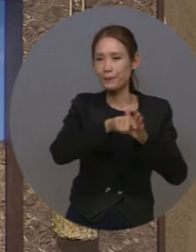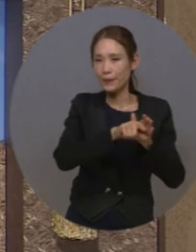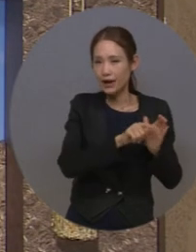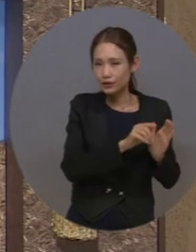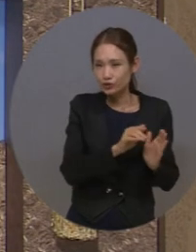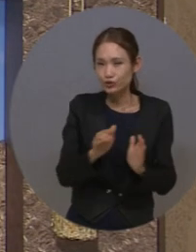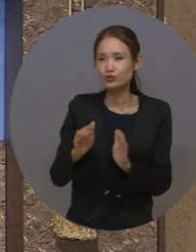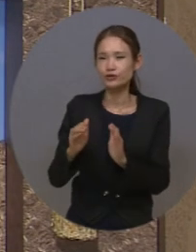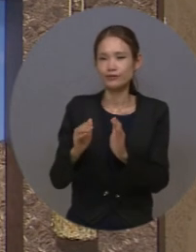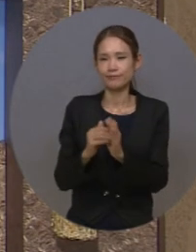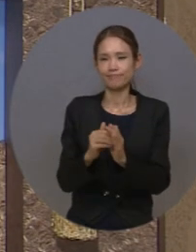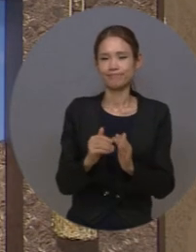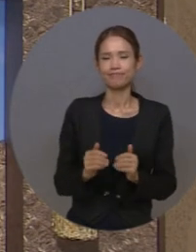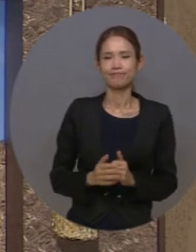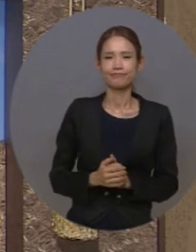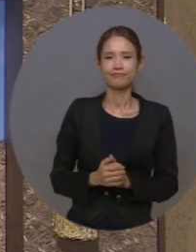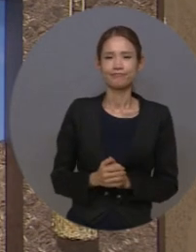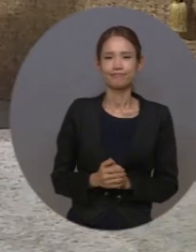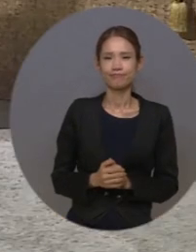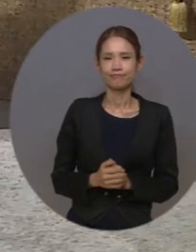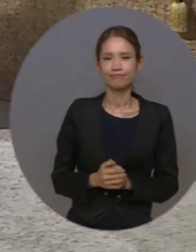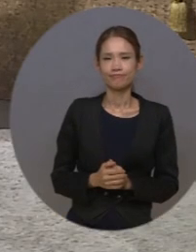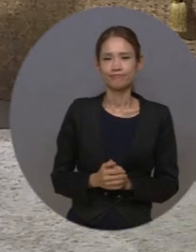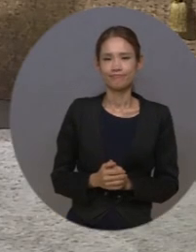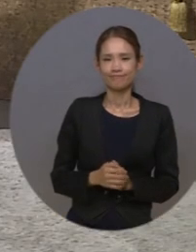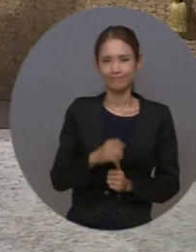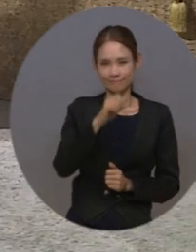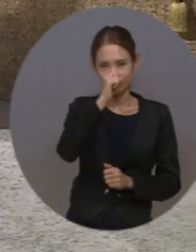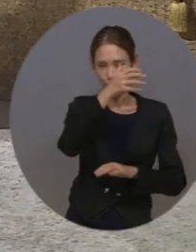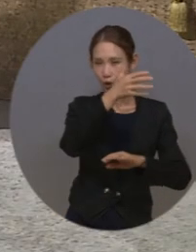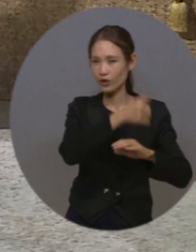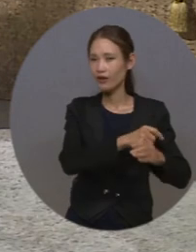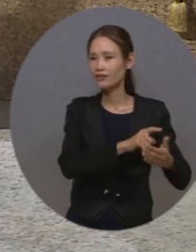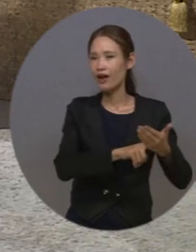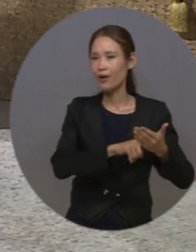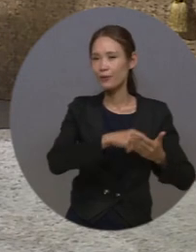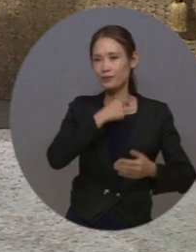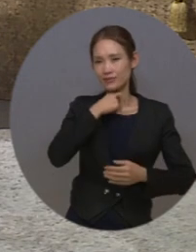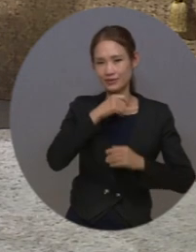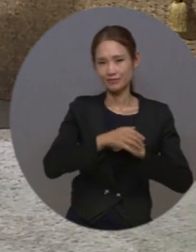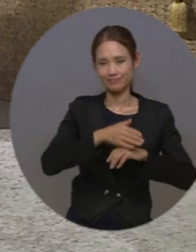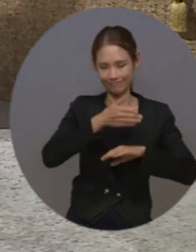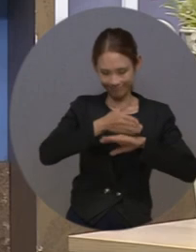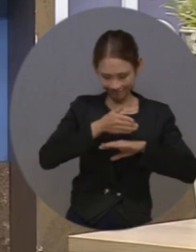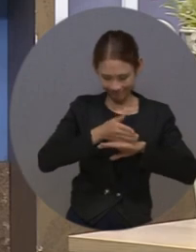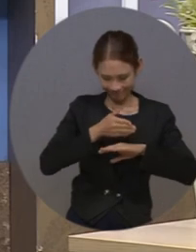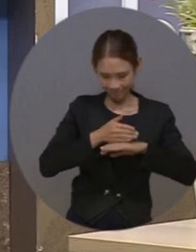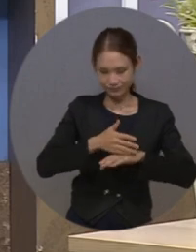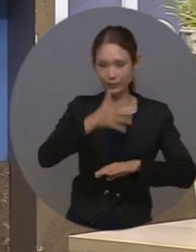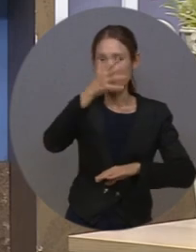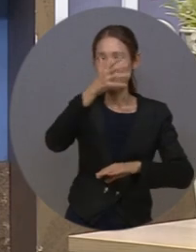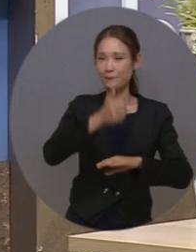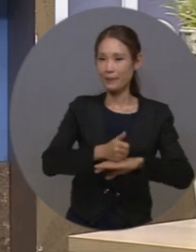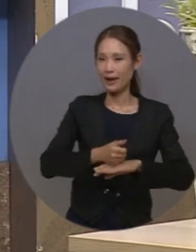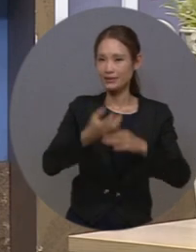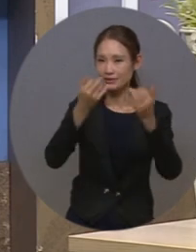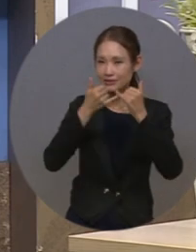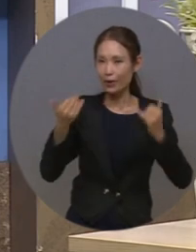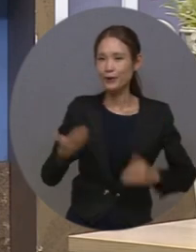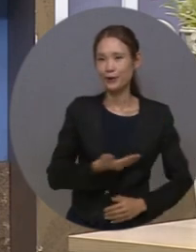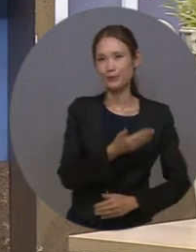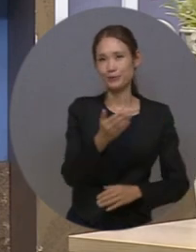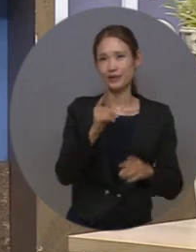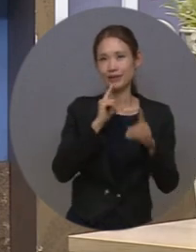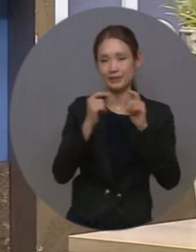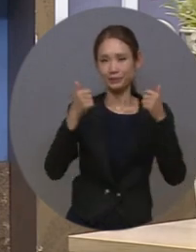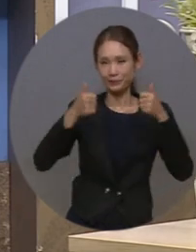수원시를 만들고자 준비하고 있습니다. 네, 또 좋은 결과 있으시면 좋겠습니다. 네, 고맙습니다. 네, 그럼 이제 마지막으로 시청자분들께